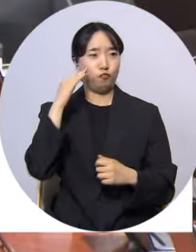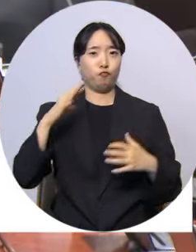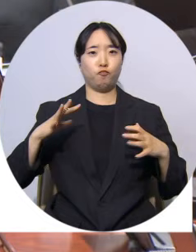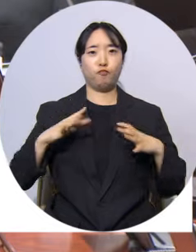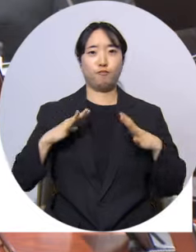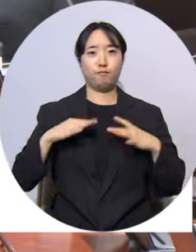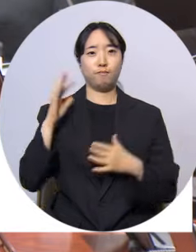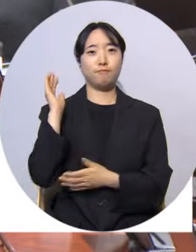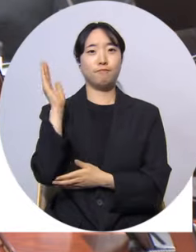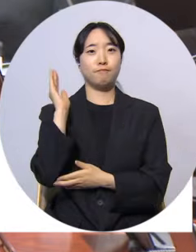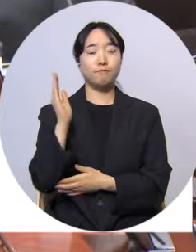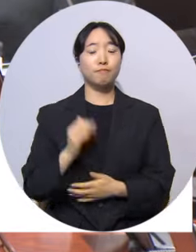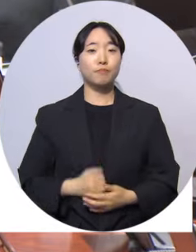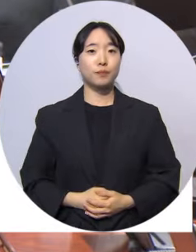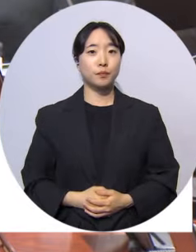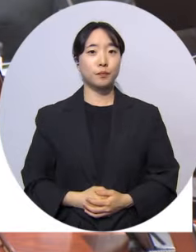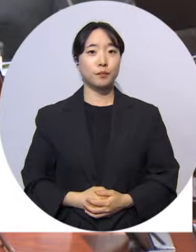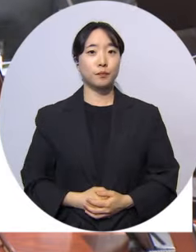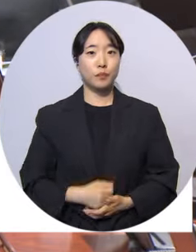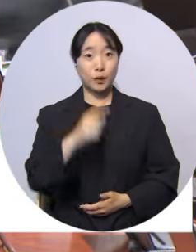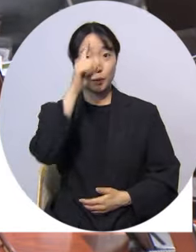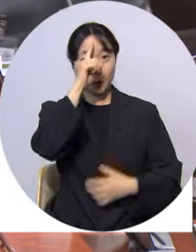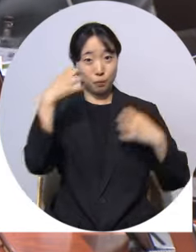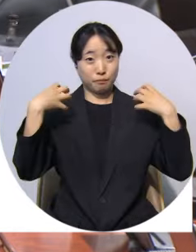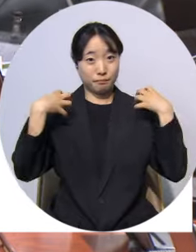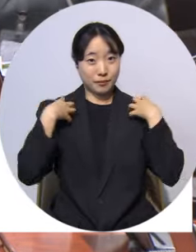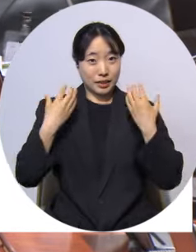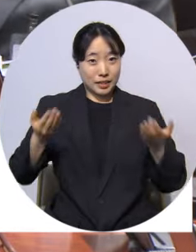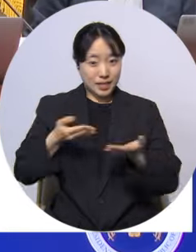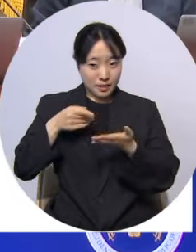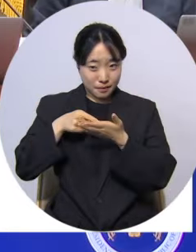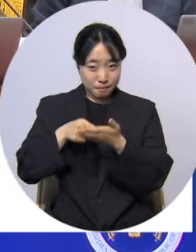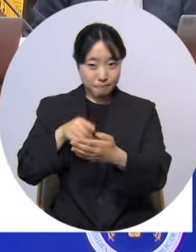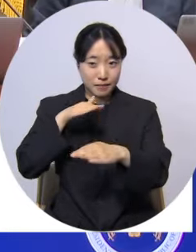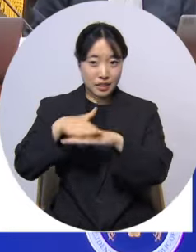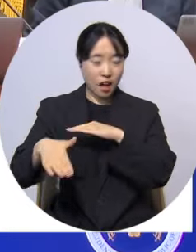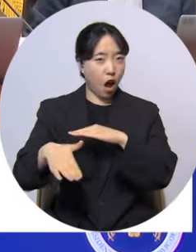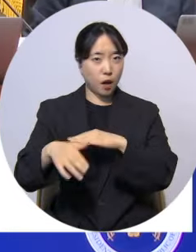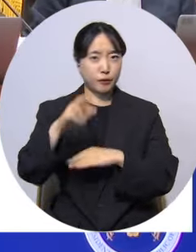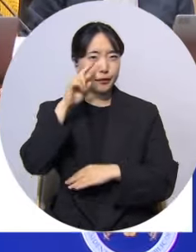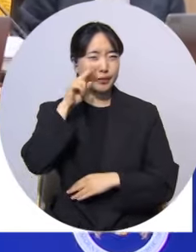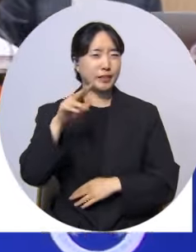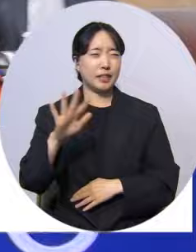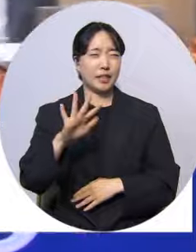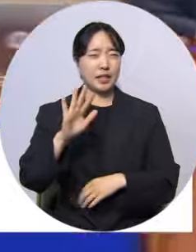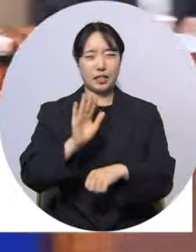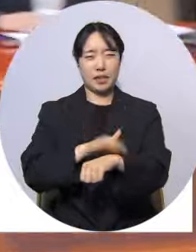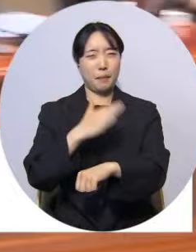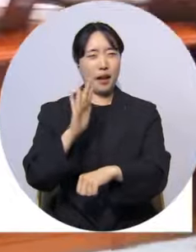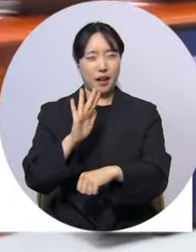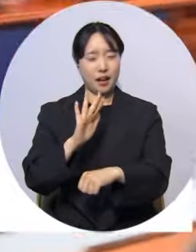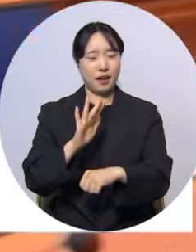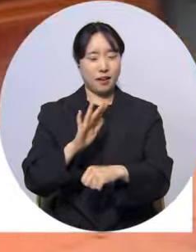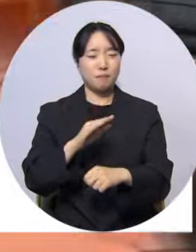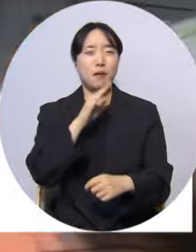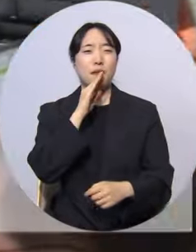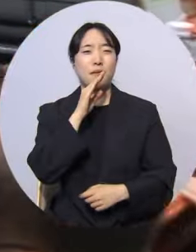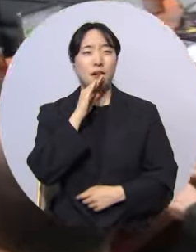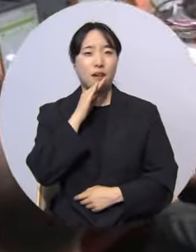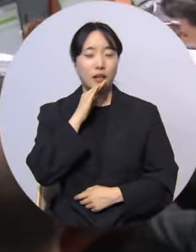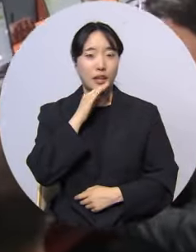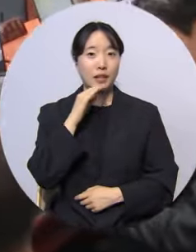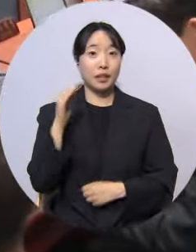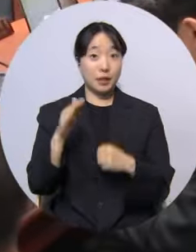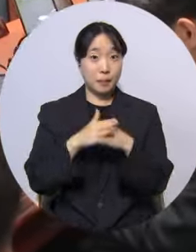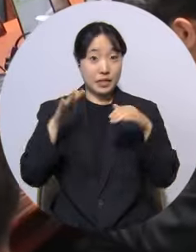소개했습니다. 윤 대통령은 정부의 방향이 틀리지 않았다는 것이 국가 경쟁력 순위 등으로 확인된 만큼 개혁의 속도와 강도를